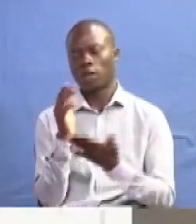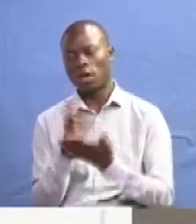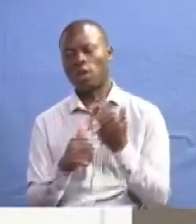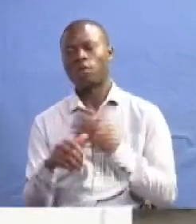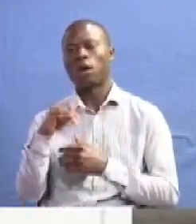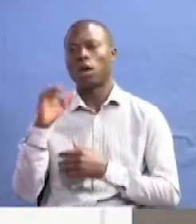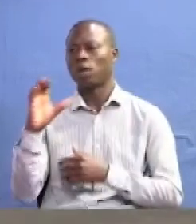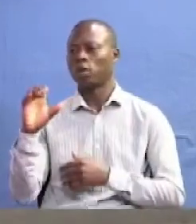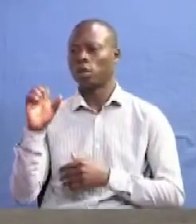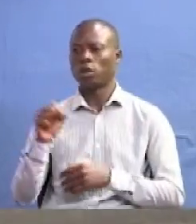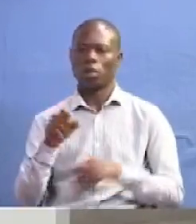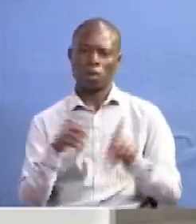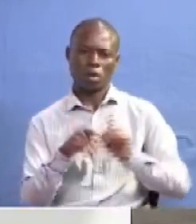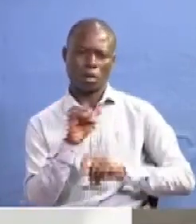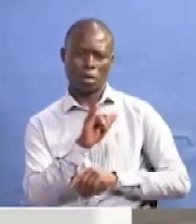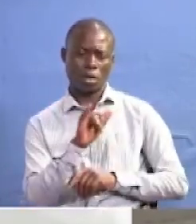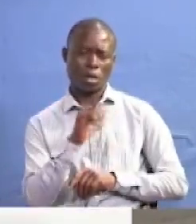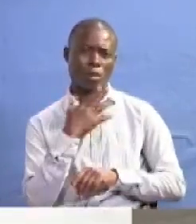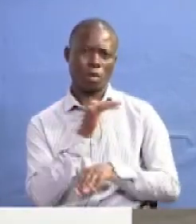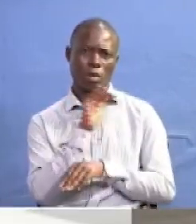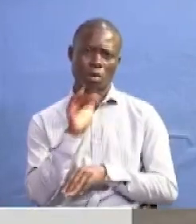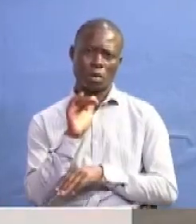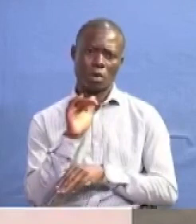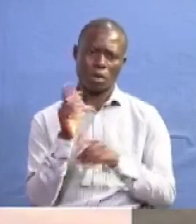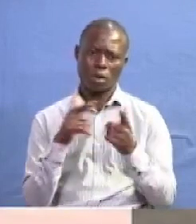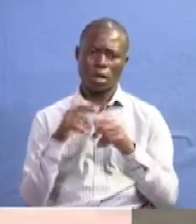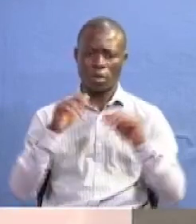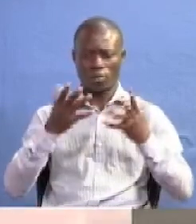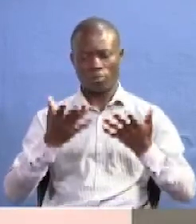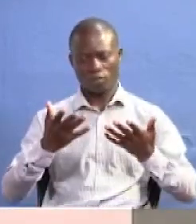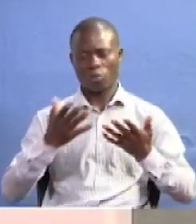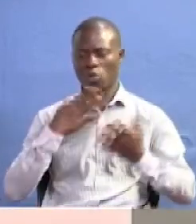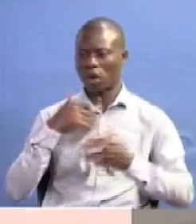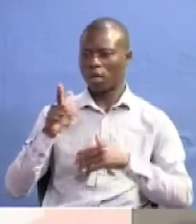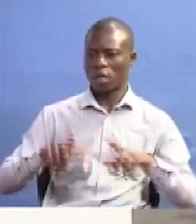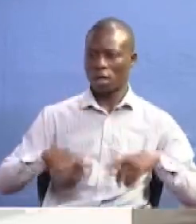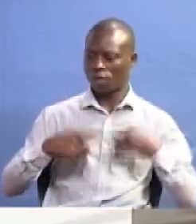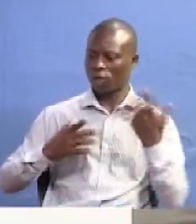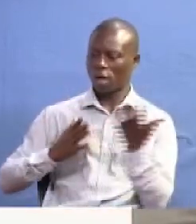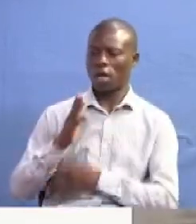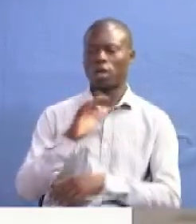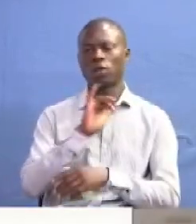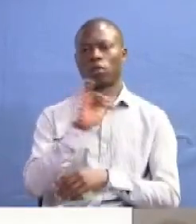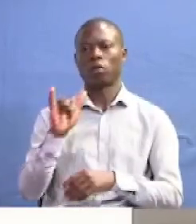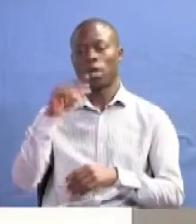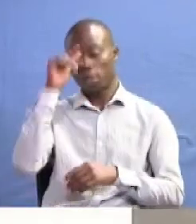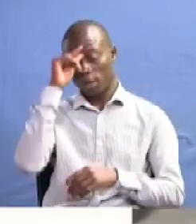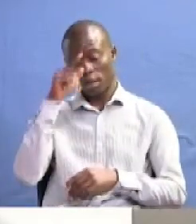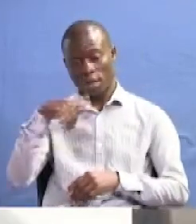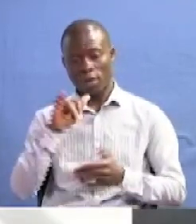Tuweze kutuma message kwa county tuwaambie kwamba tunahitaji haki yao. Alafu pia hata kwa serikali kuu waweze